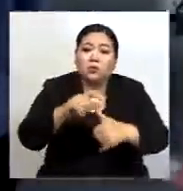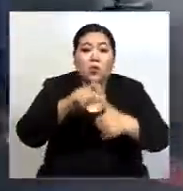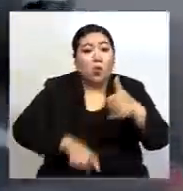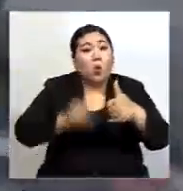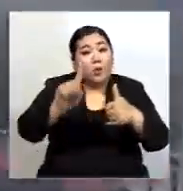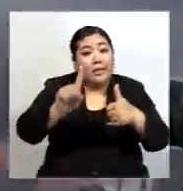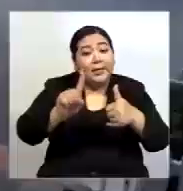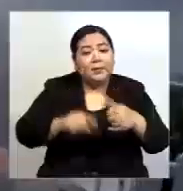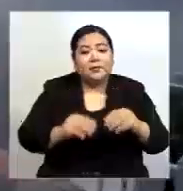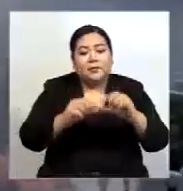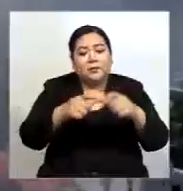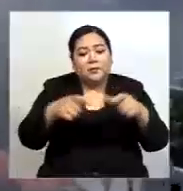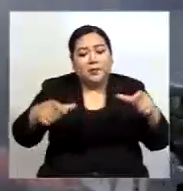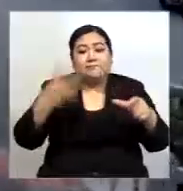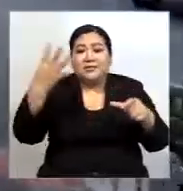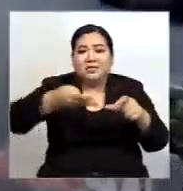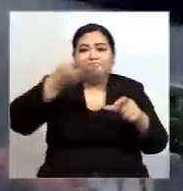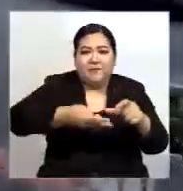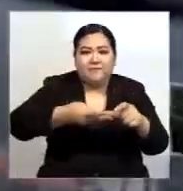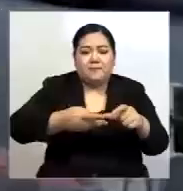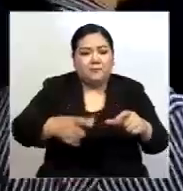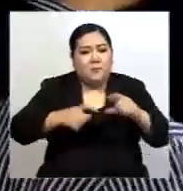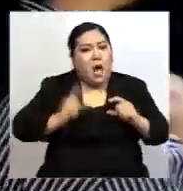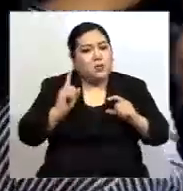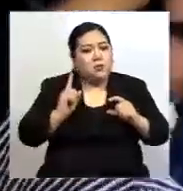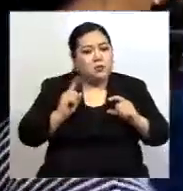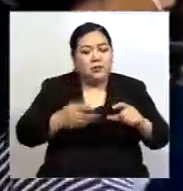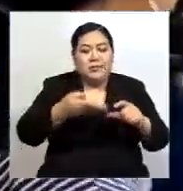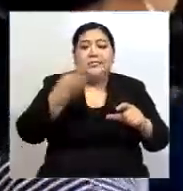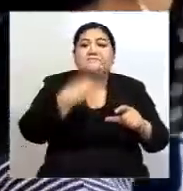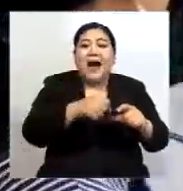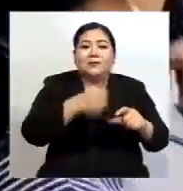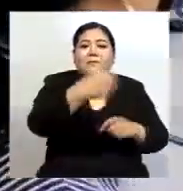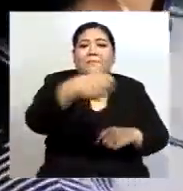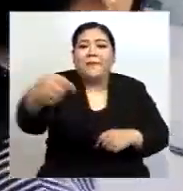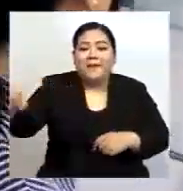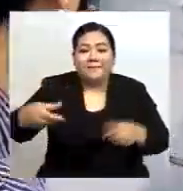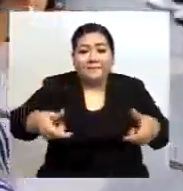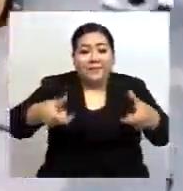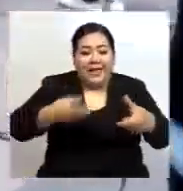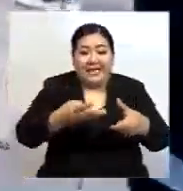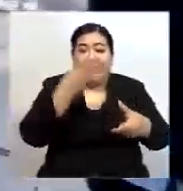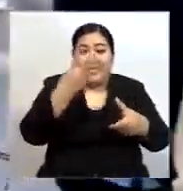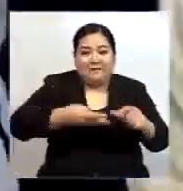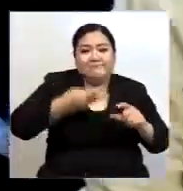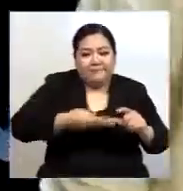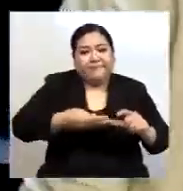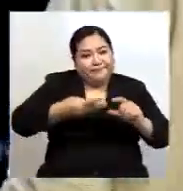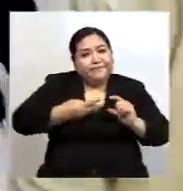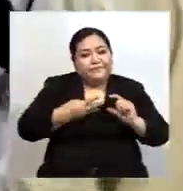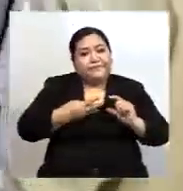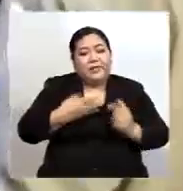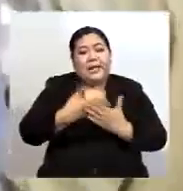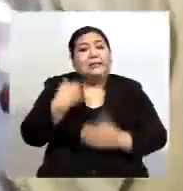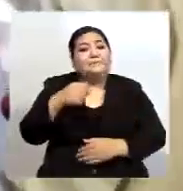1แพ็คแพ็คหนึ่งเนี่ยมี4ชิ้นแล้วก็จะขายในราคาแพ็คละ10บาทจุดที่คุณผู้ชมเห็นเนี่ยนะคะเป็นจุดที่เขาไปจอด